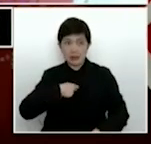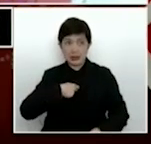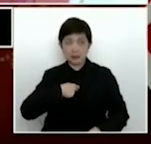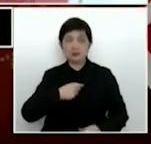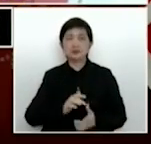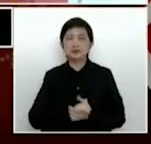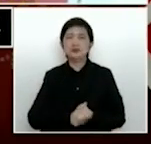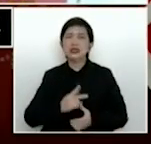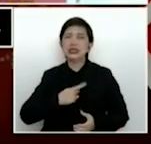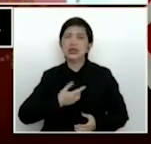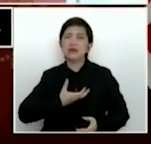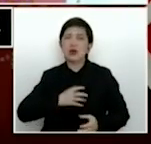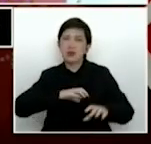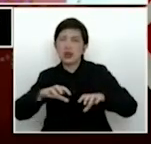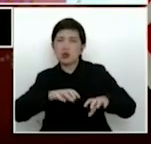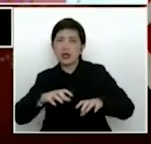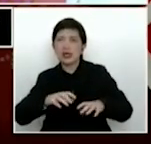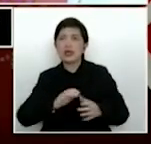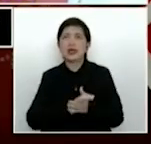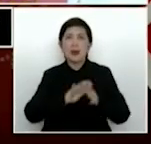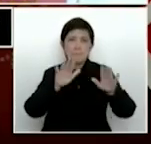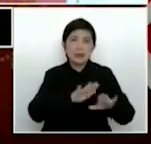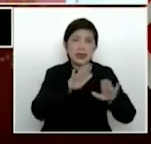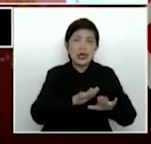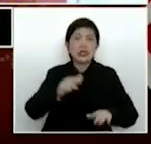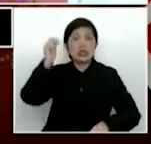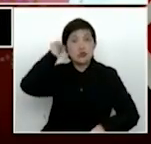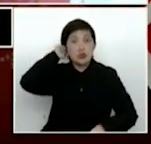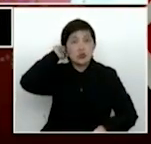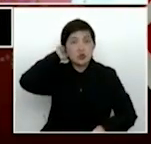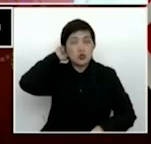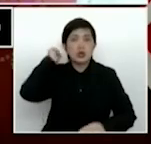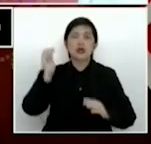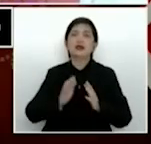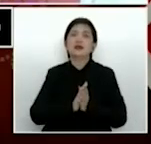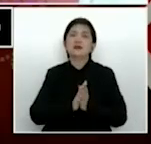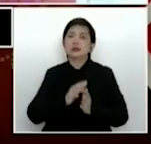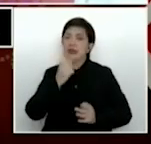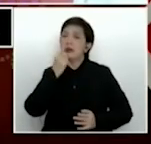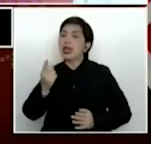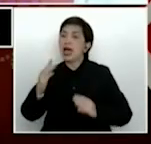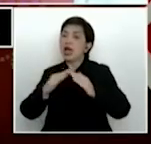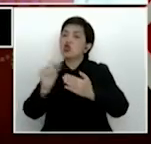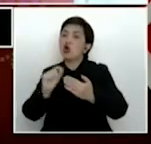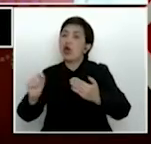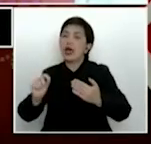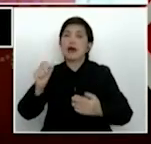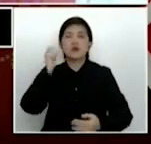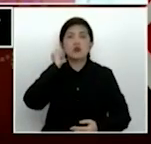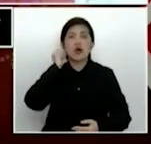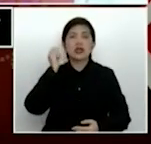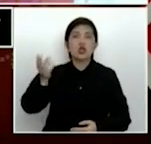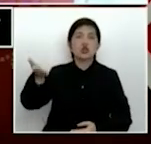kita akan melakukan namanya pemberdaya ibu-ibu yang tinggal di rumah dengan namanya sekolah perempuan dulu saya pernah bikin namanya